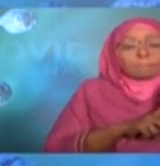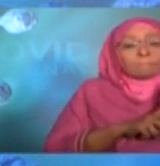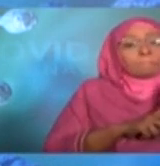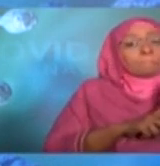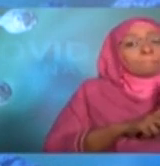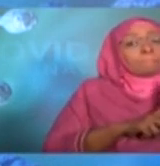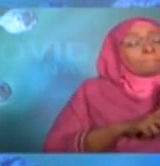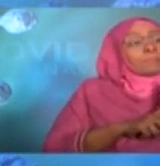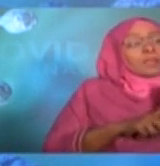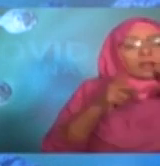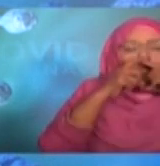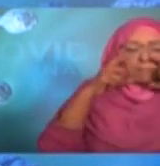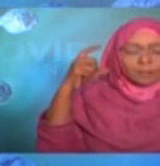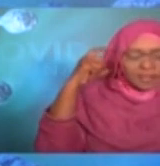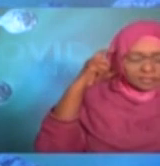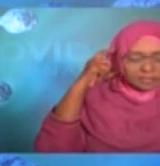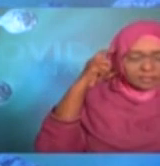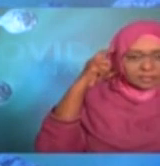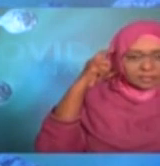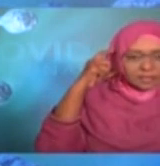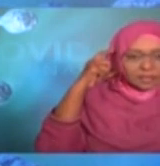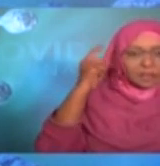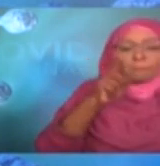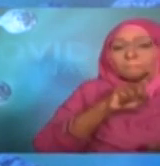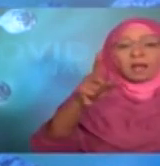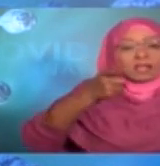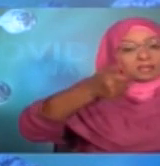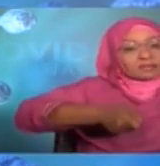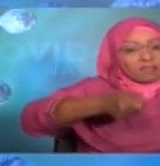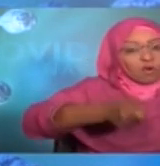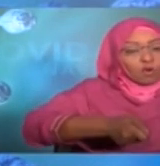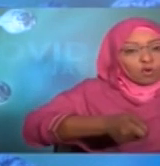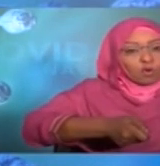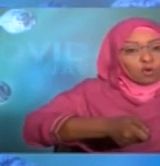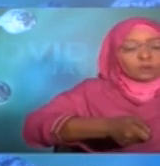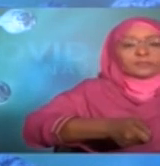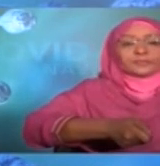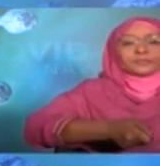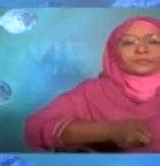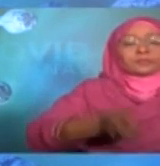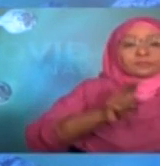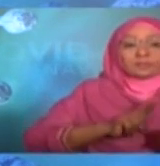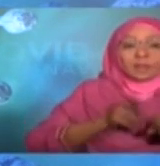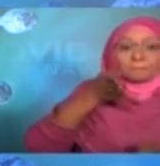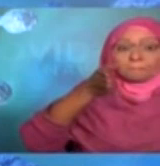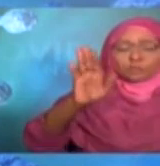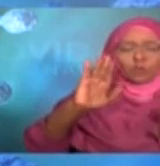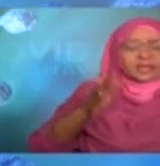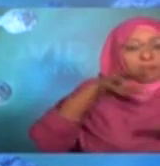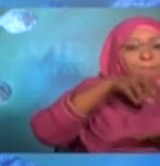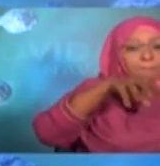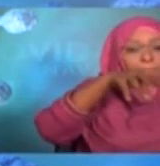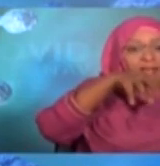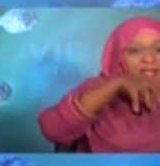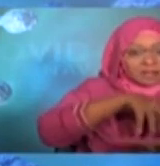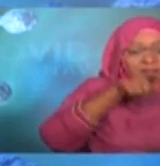أنه يستخدموا الكمامات، أنه يمتنعوا عن المصافحة، أنه حتى إذا ذهبوا إلى مكان كان فيه أعداد